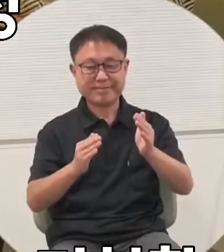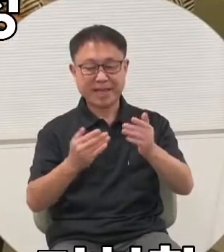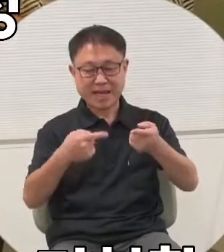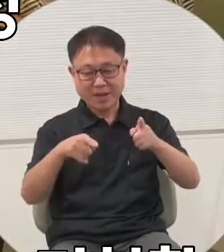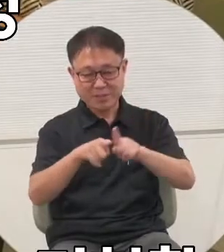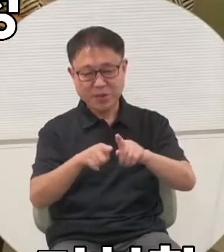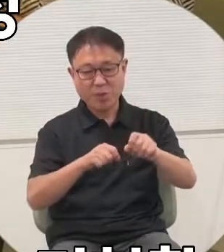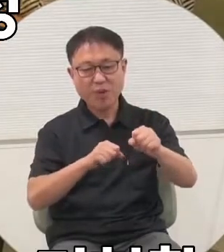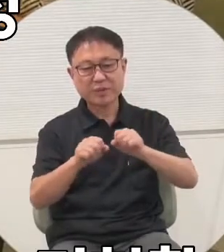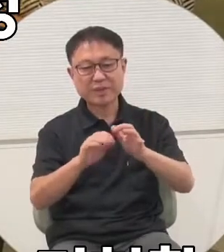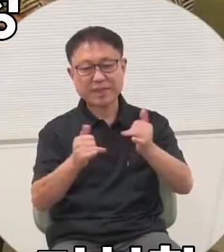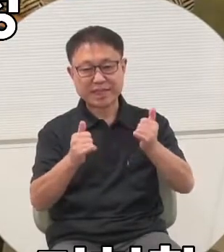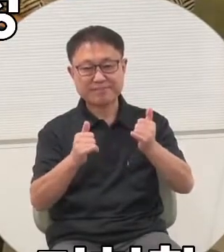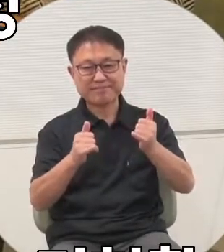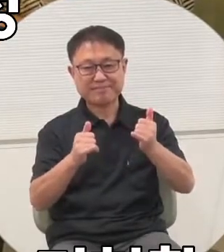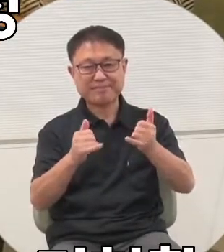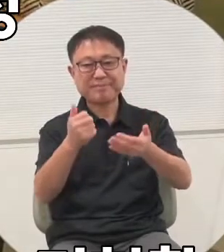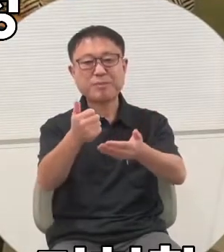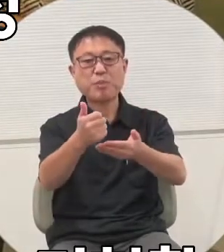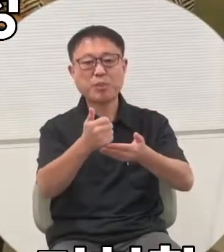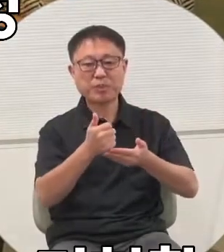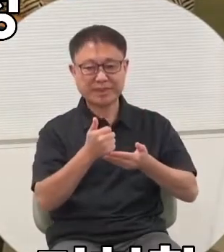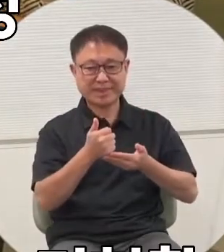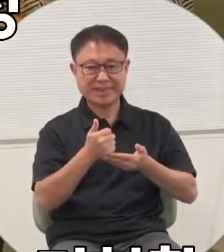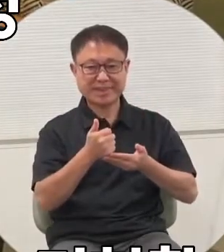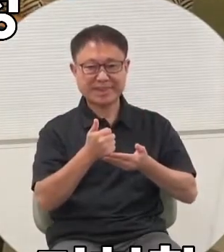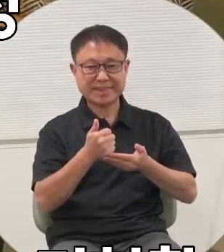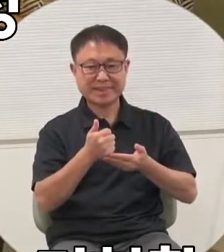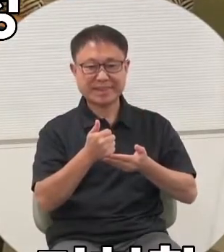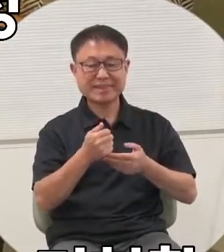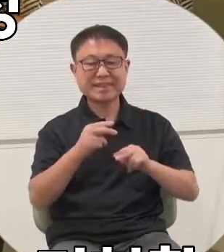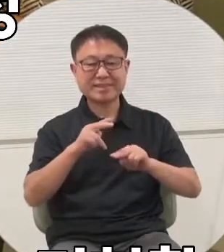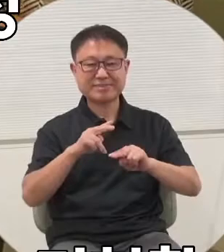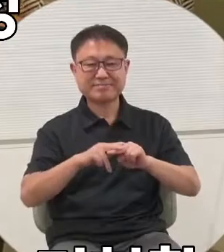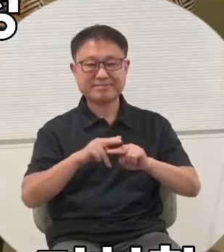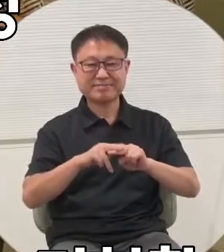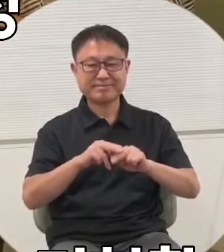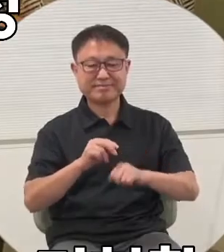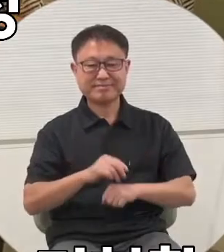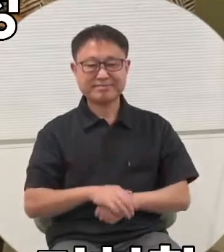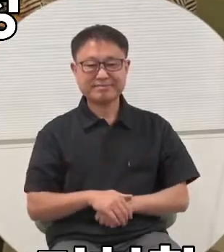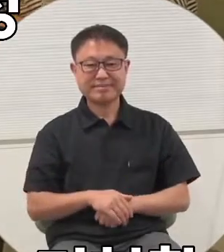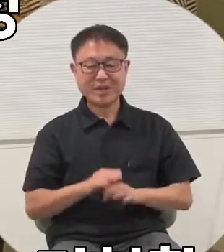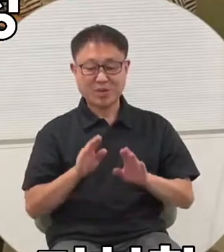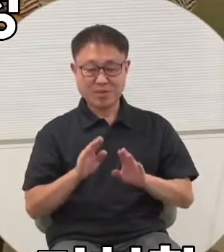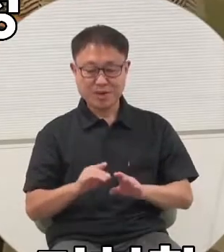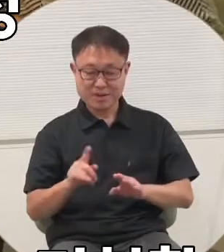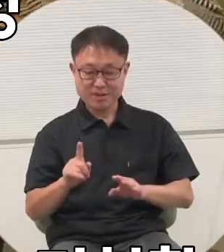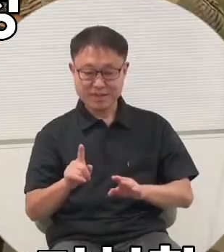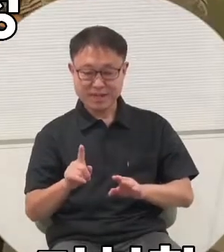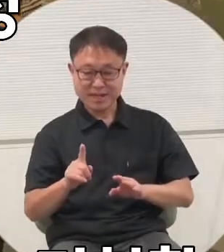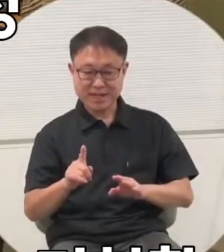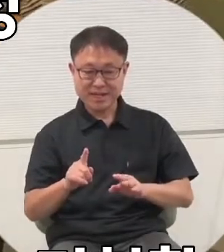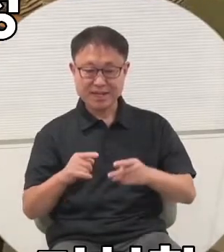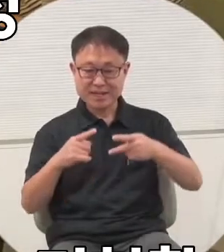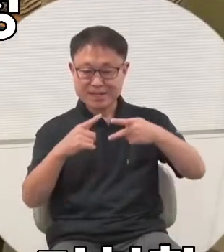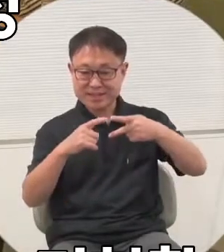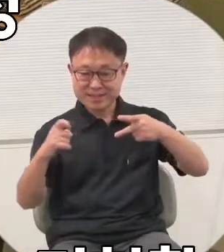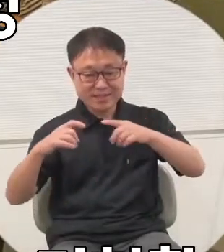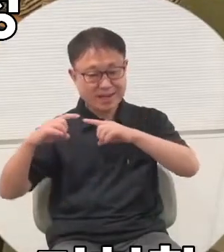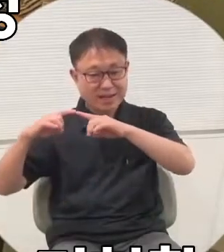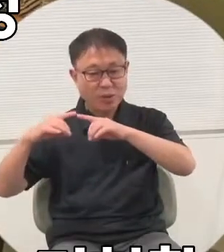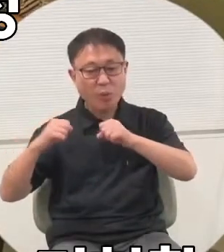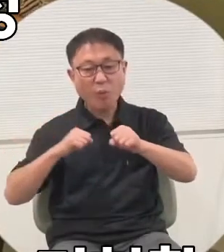함께 활동했던 그런 분들을 좀 모시는 자리였거든요. 그래서 올해 좀 어떻게 서대문공동체